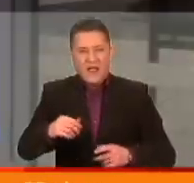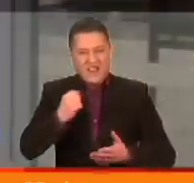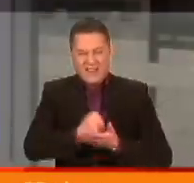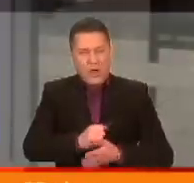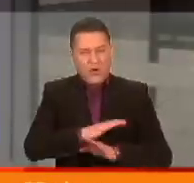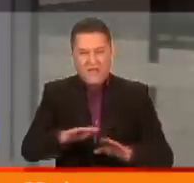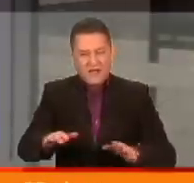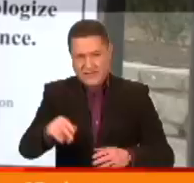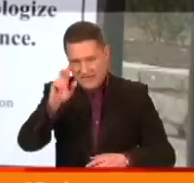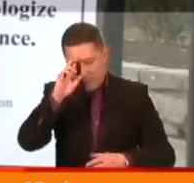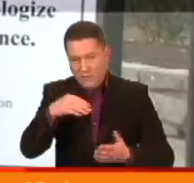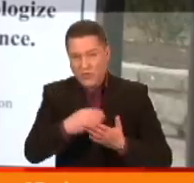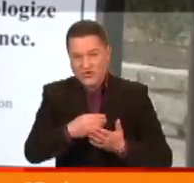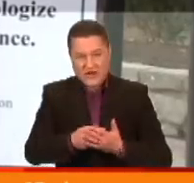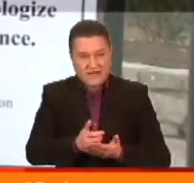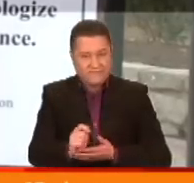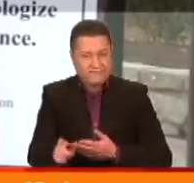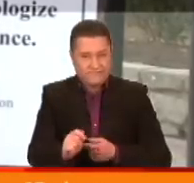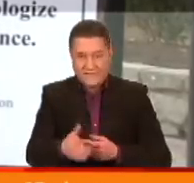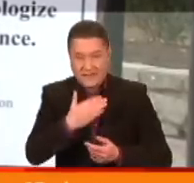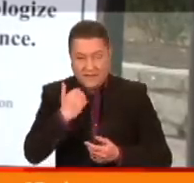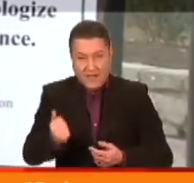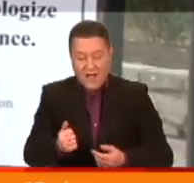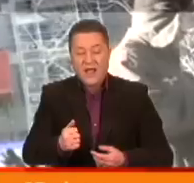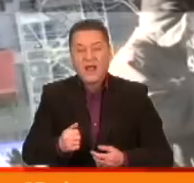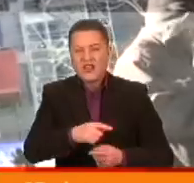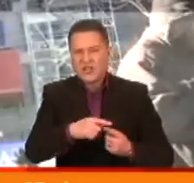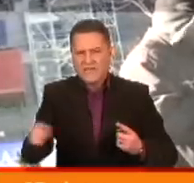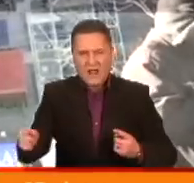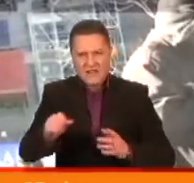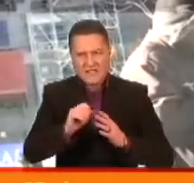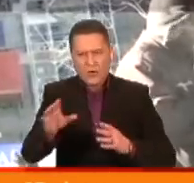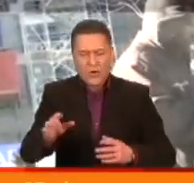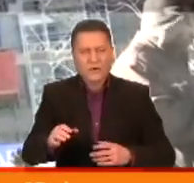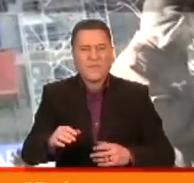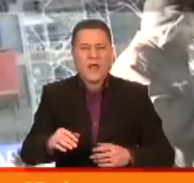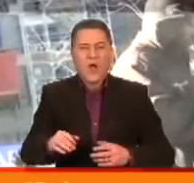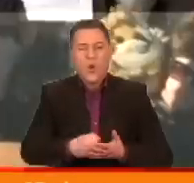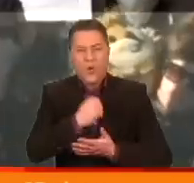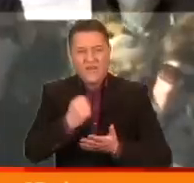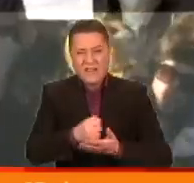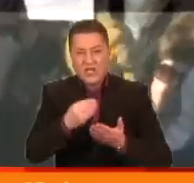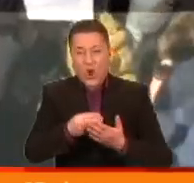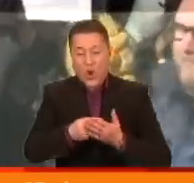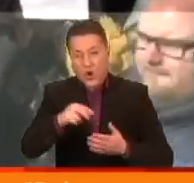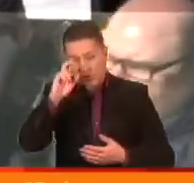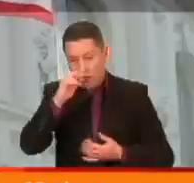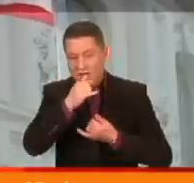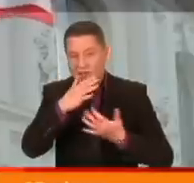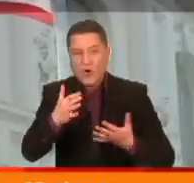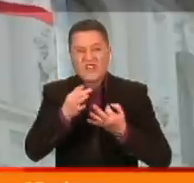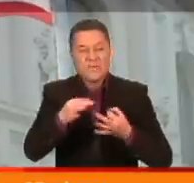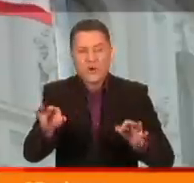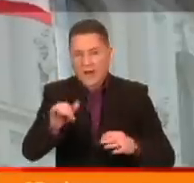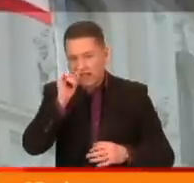ухвалений бюджет. Його тривалість рекордна в американській історії. Ухвалити державний кошторис не можуть, бо демократи не